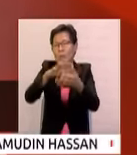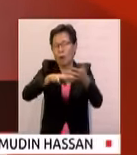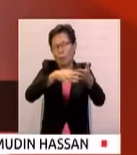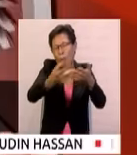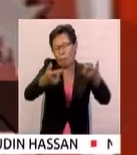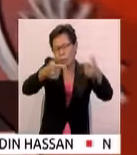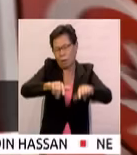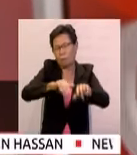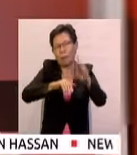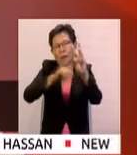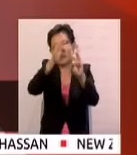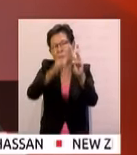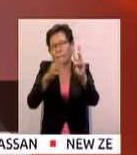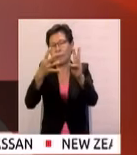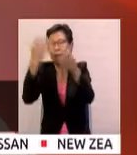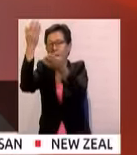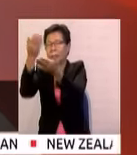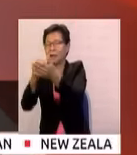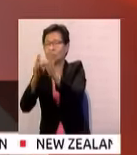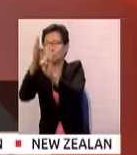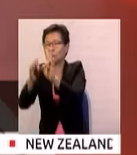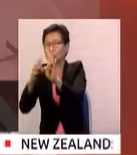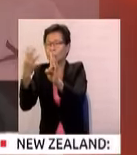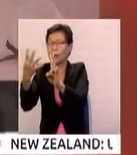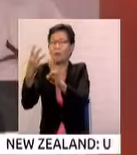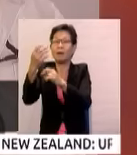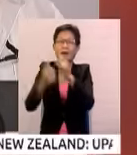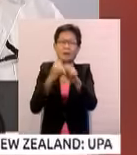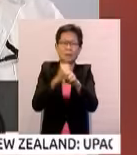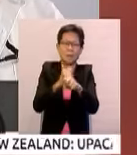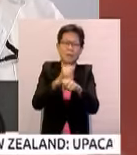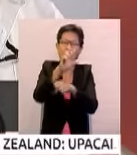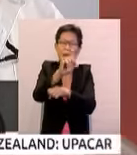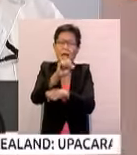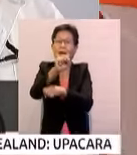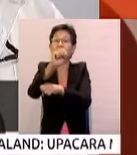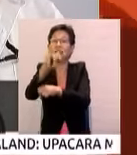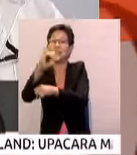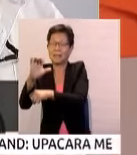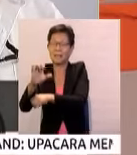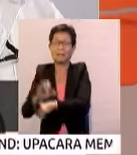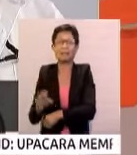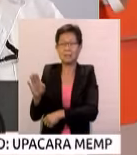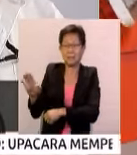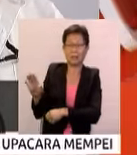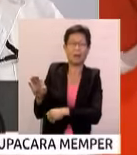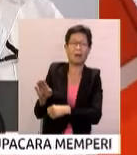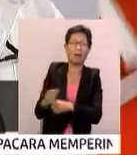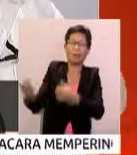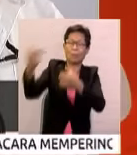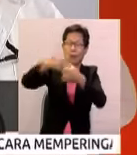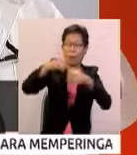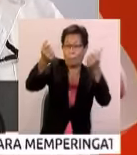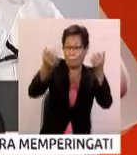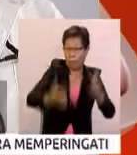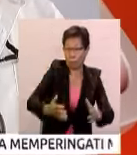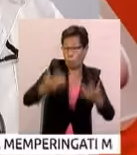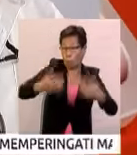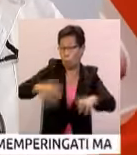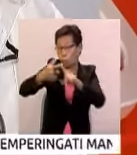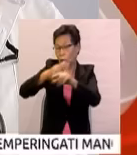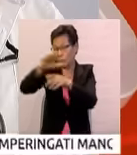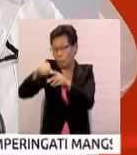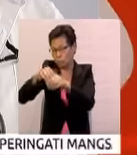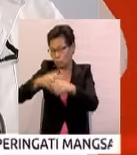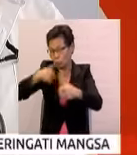dijadualkan berlangsung pada 6 April hingga 7 April di litar antarabangsa Sepang. Warren turut akan disertai barisan pemandu hebat termasuk dari